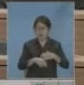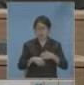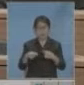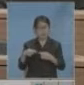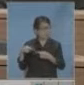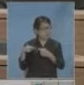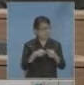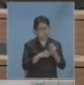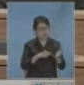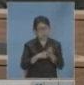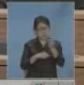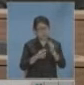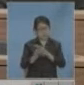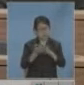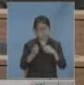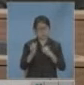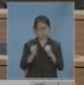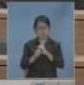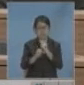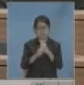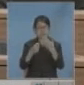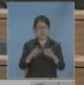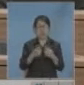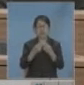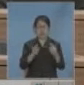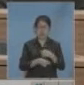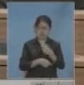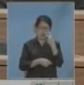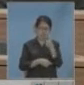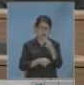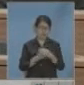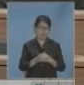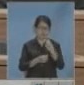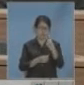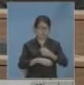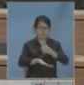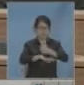ได้พวกเราพยายามแล้วนะครับแต่ว่าเมื่อผมเห็นท่านรัฐม